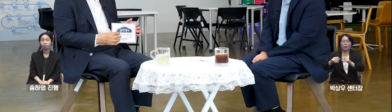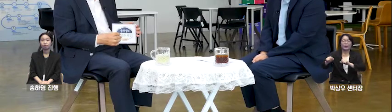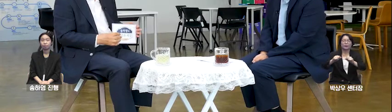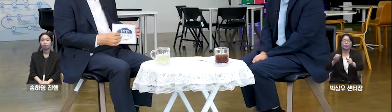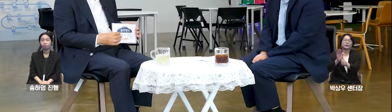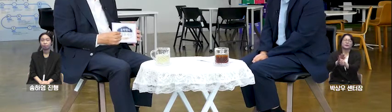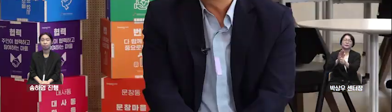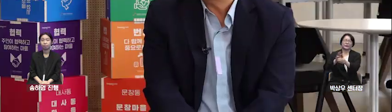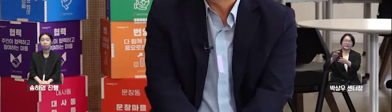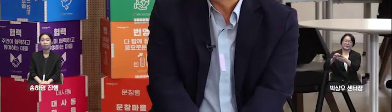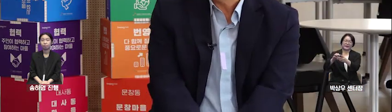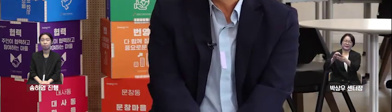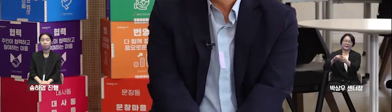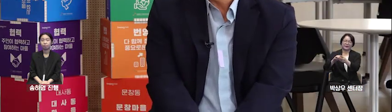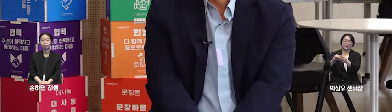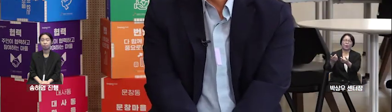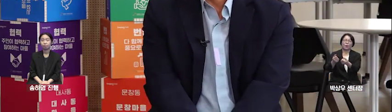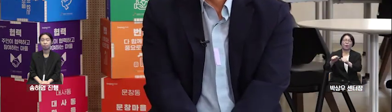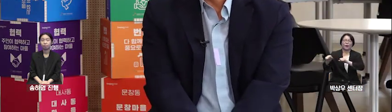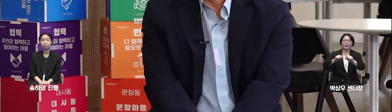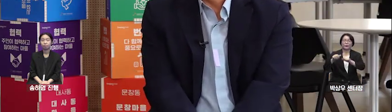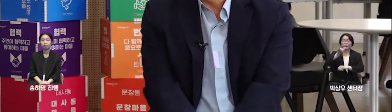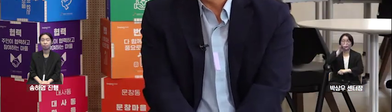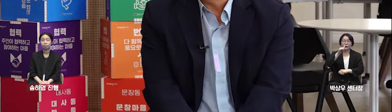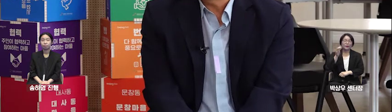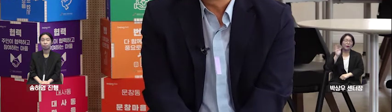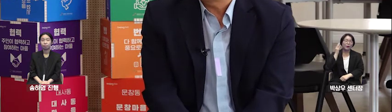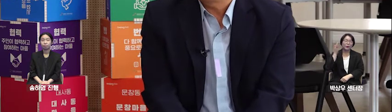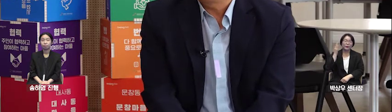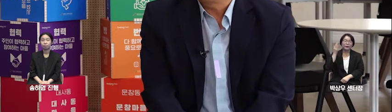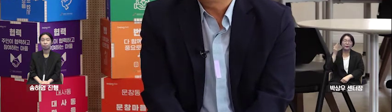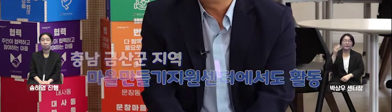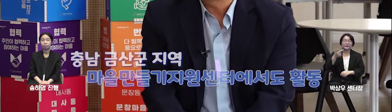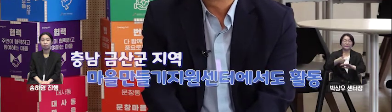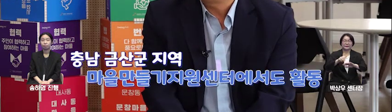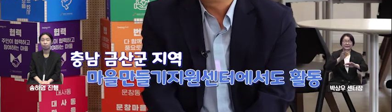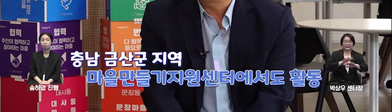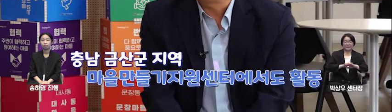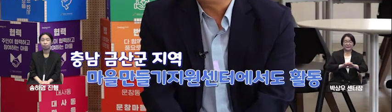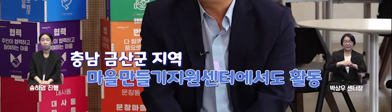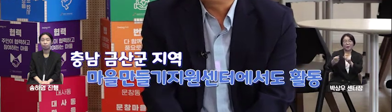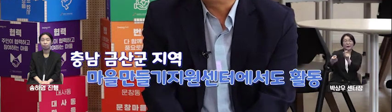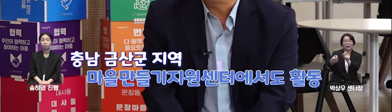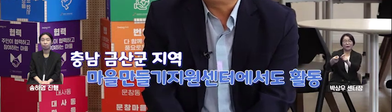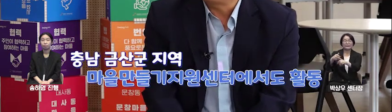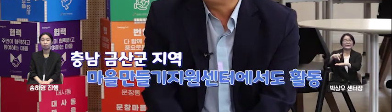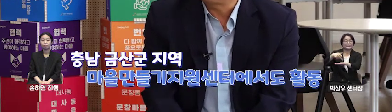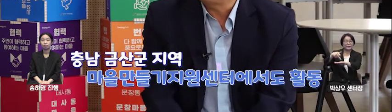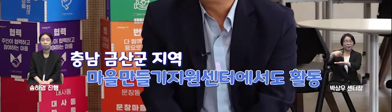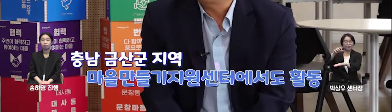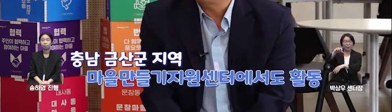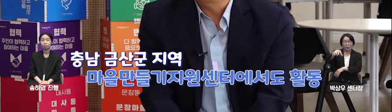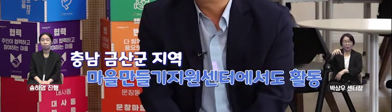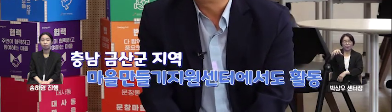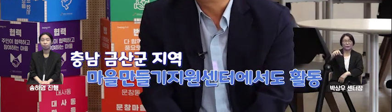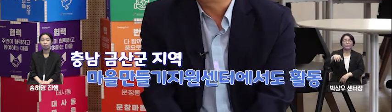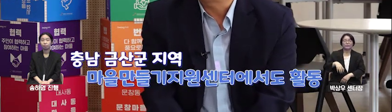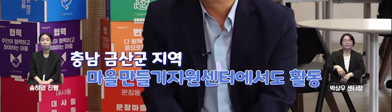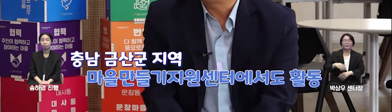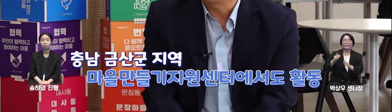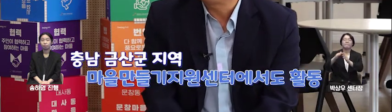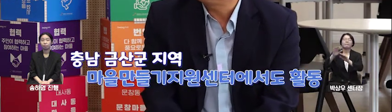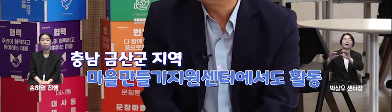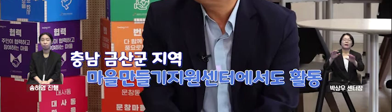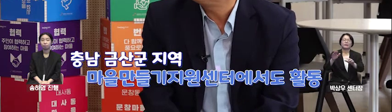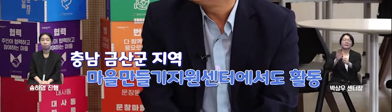함께 이렇게 해왔습니다. 최근에는 이제 대전과 인접해 있는 금산군 지역의 마을 만들기 지원센터에서